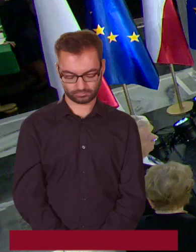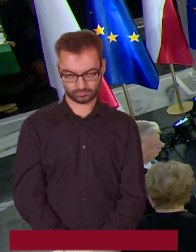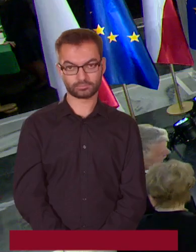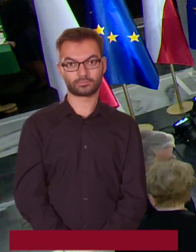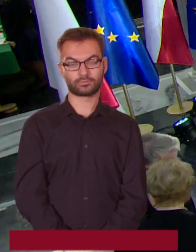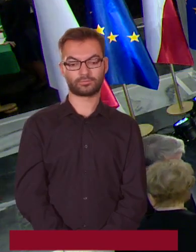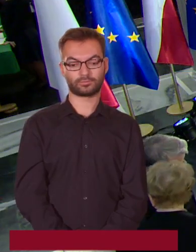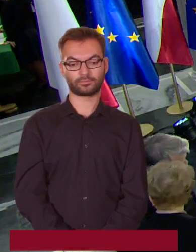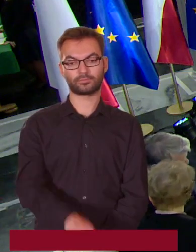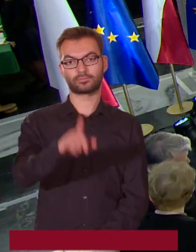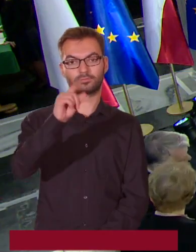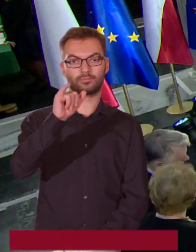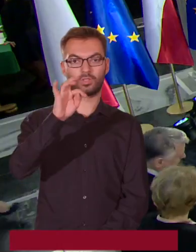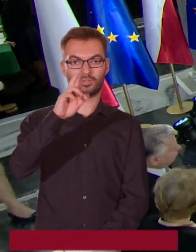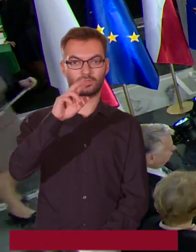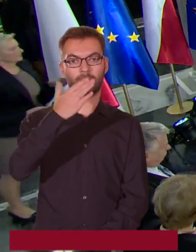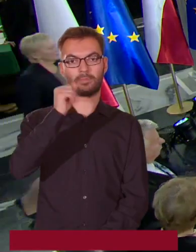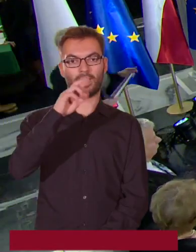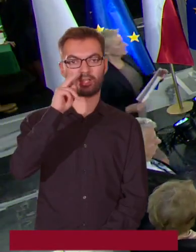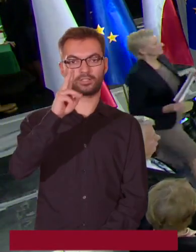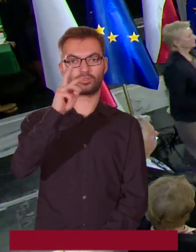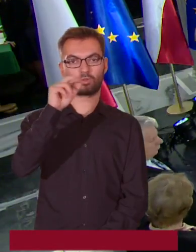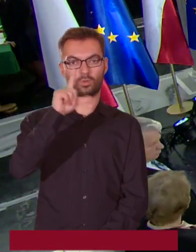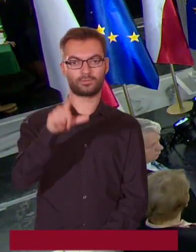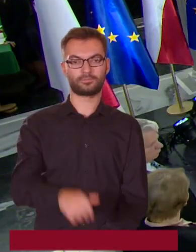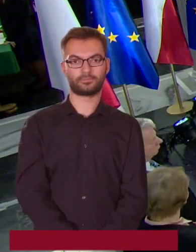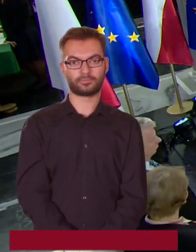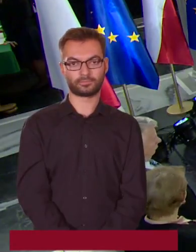Poproszę pana Piotra Marka Króla.